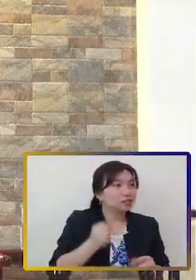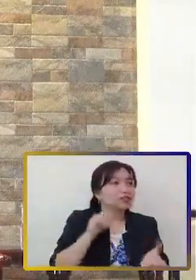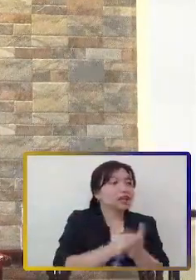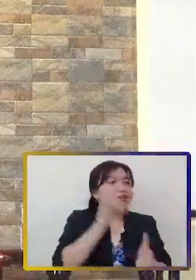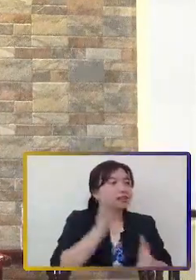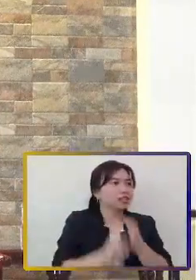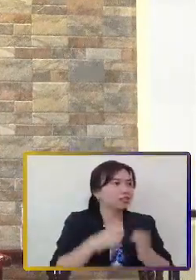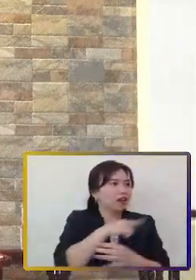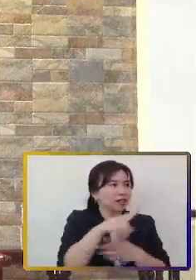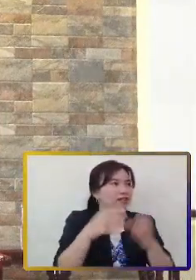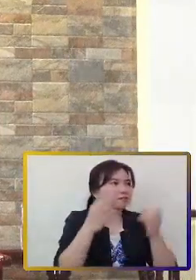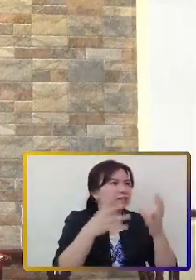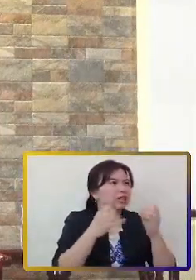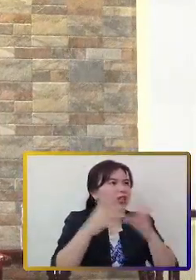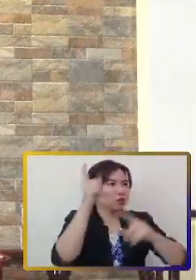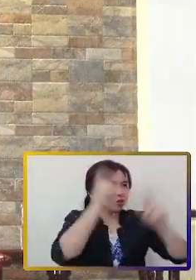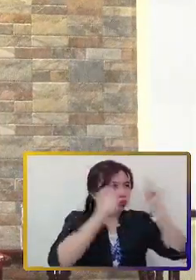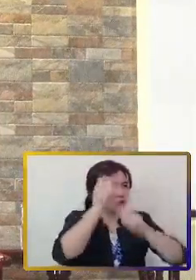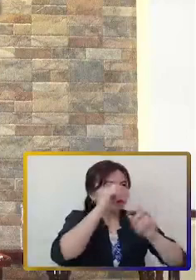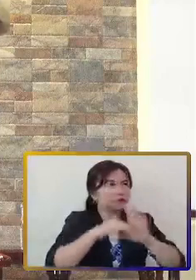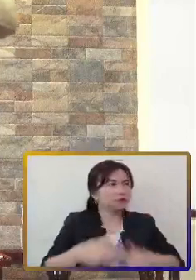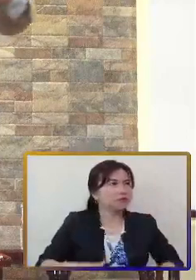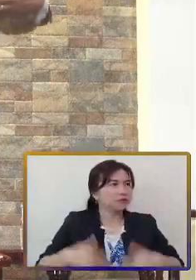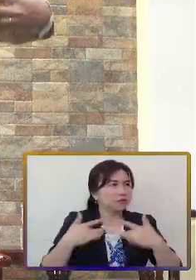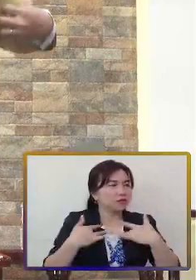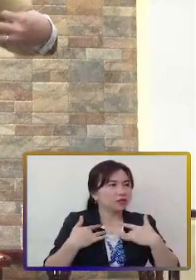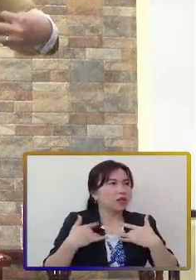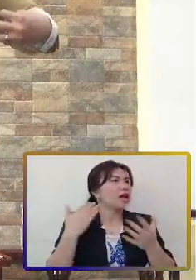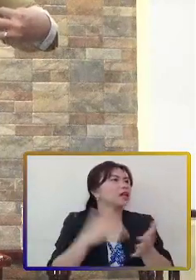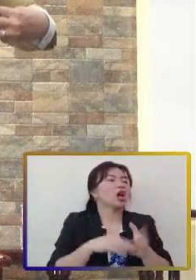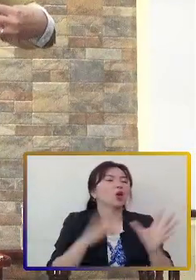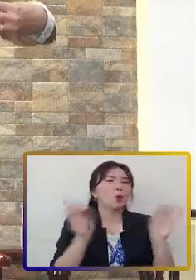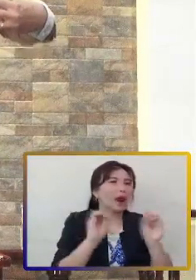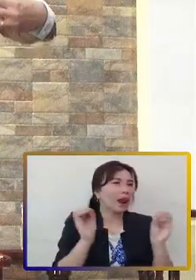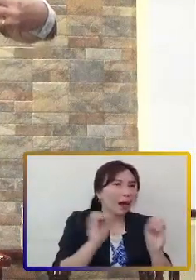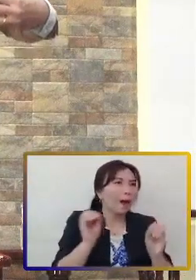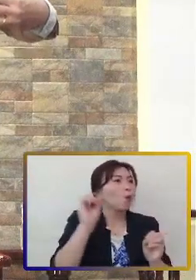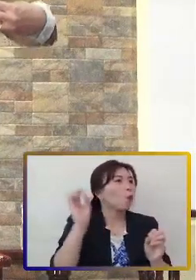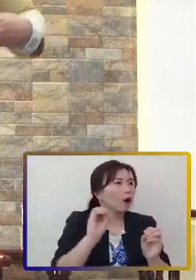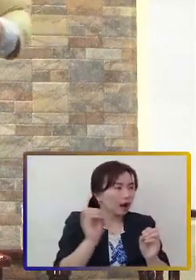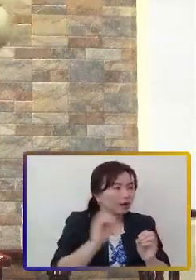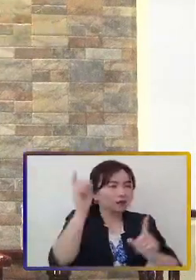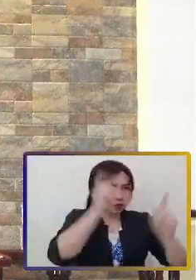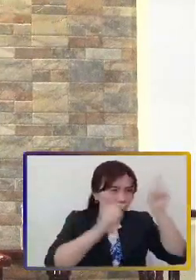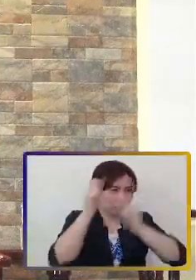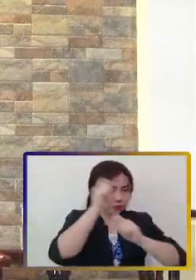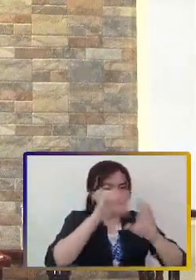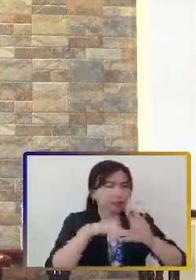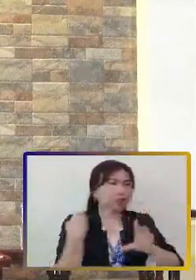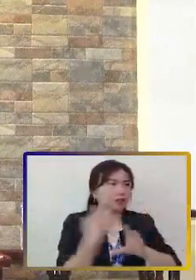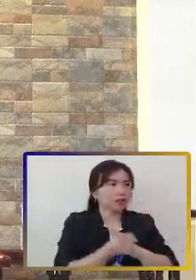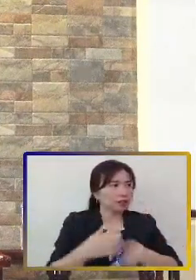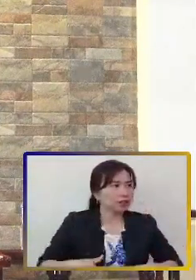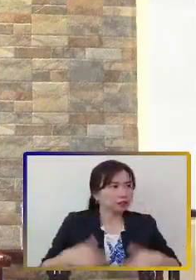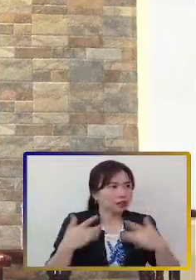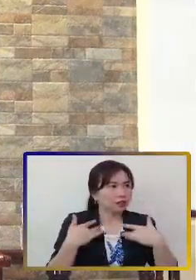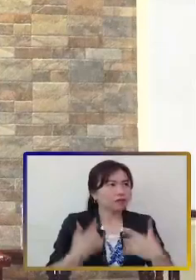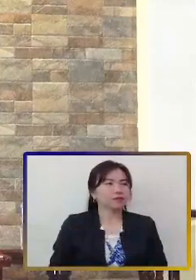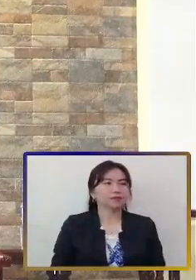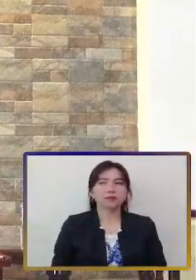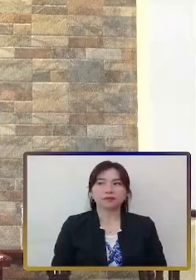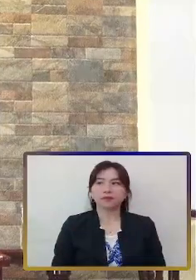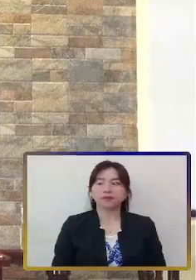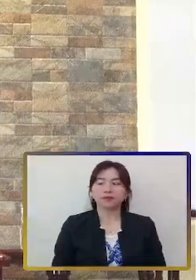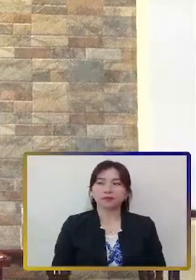if you want the greatest assurance in life dapat walang tress walang walang kaguluhan sa puso mo